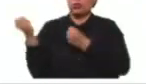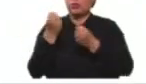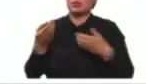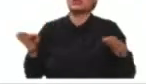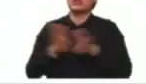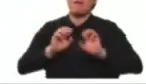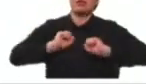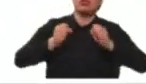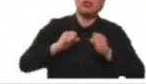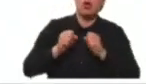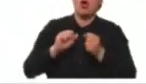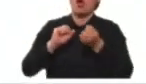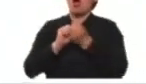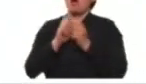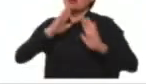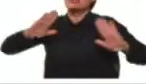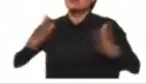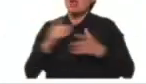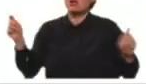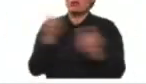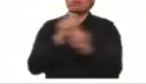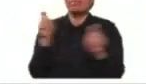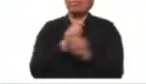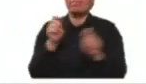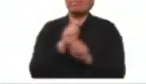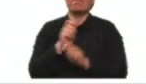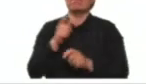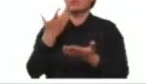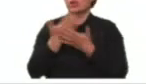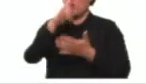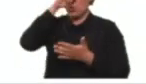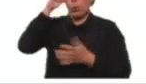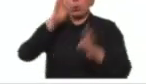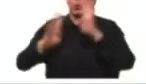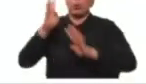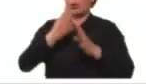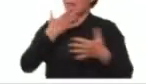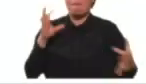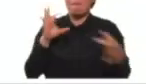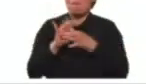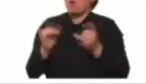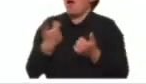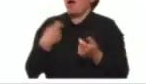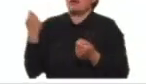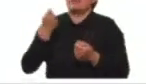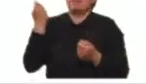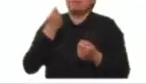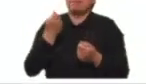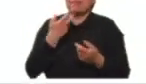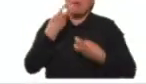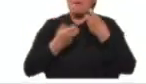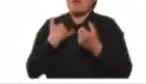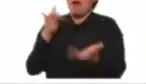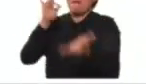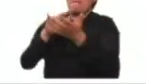swoje działalności bądź kroją siatki połączeń, w konsekwencji pasażerowie zostają bez połączeń i powstaje problem, jak